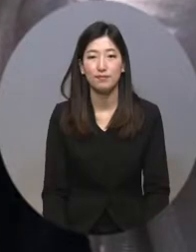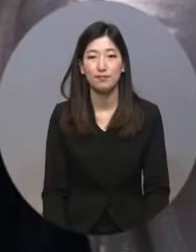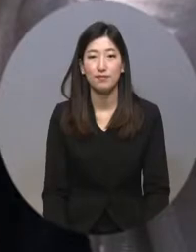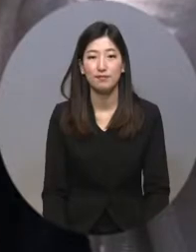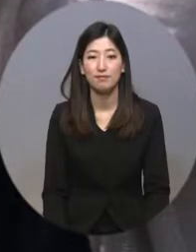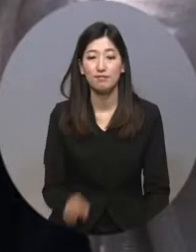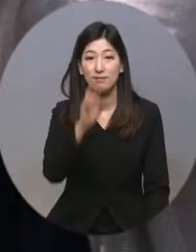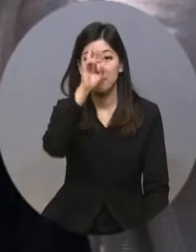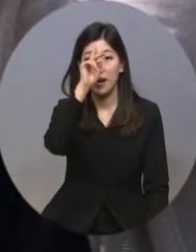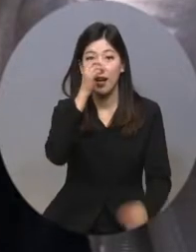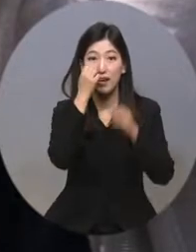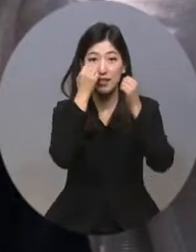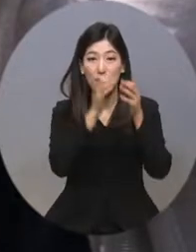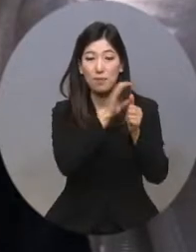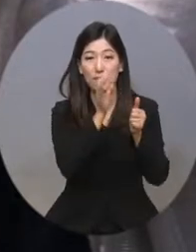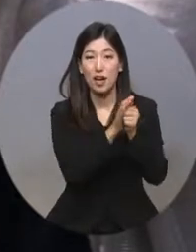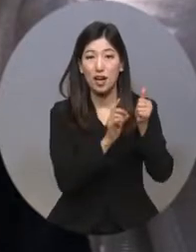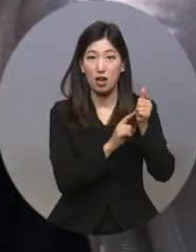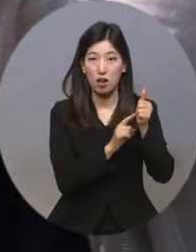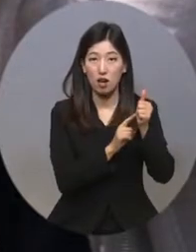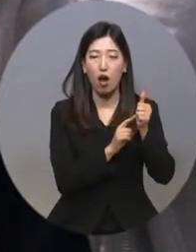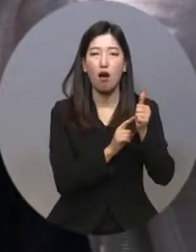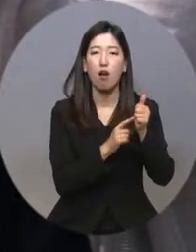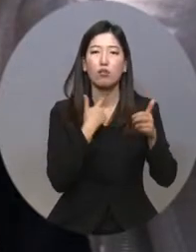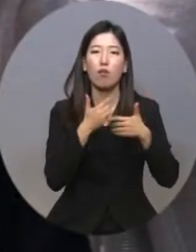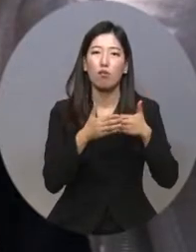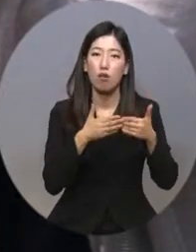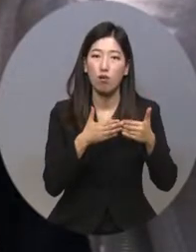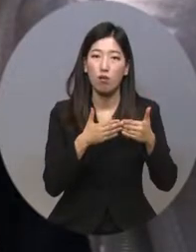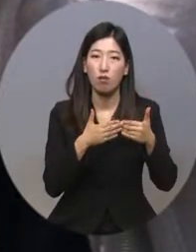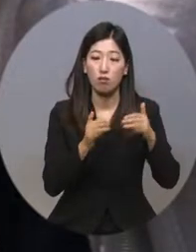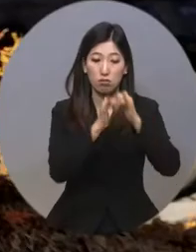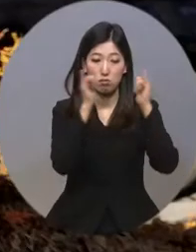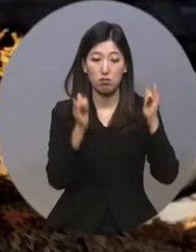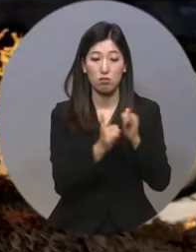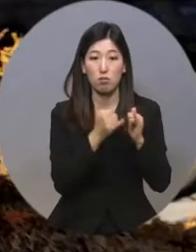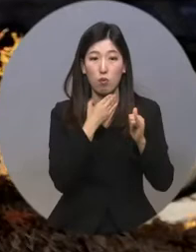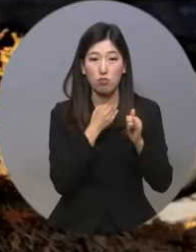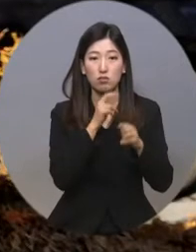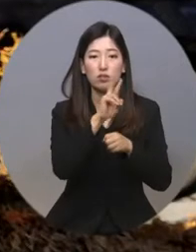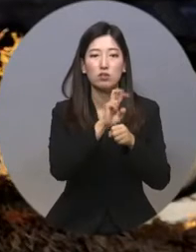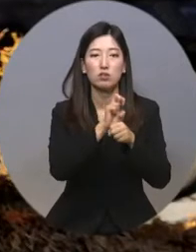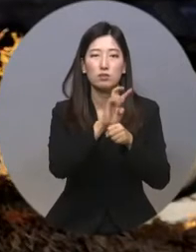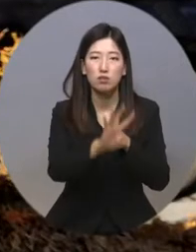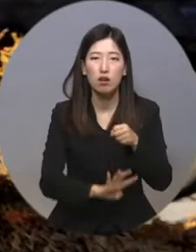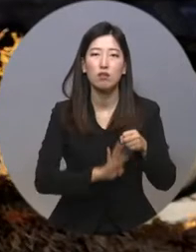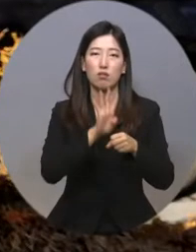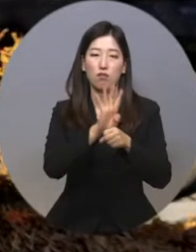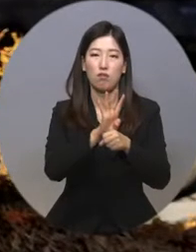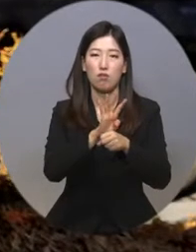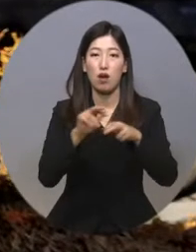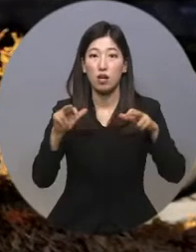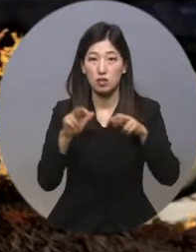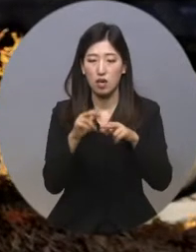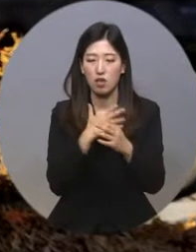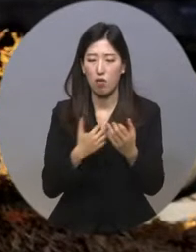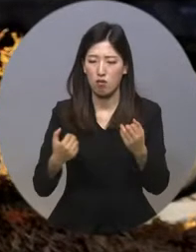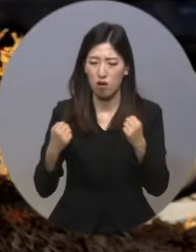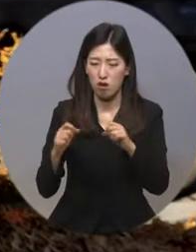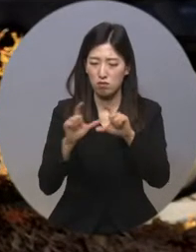박 회장은 현장에서 24년 장애인의 권익, 장애인의 건강한 삶을 위해